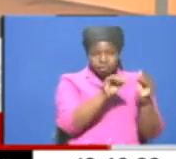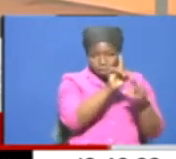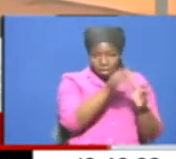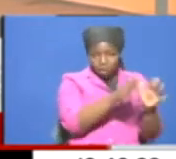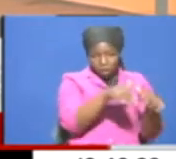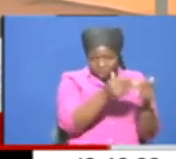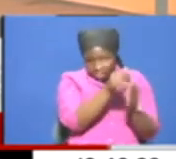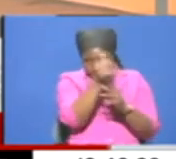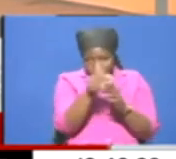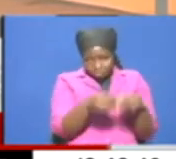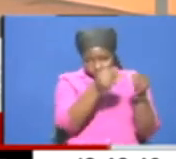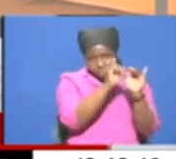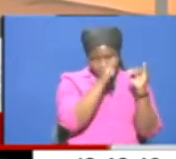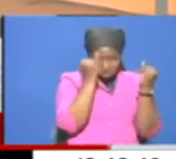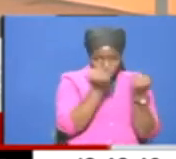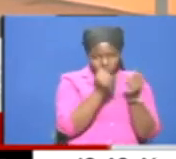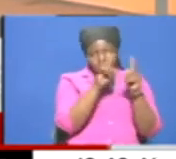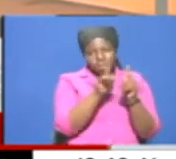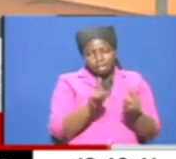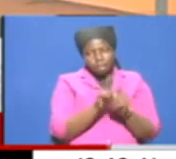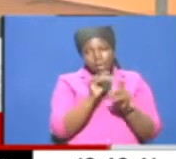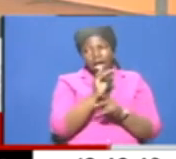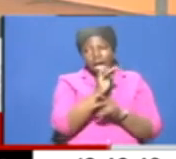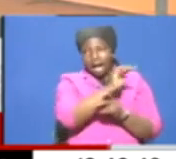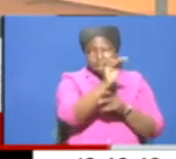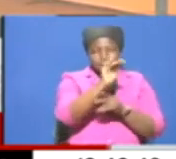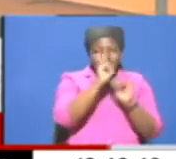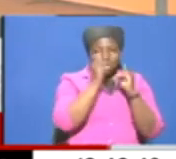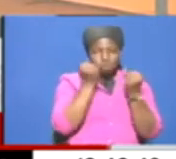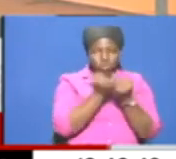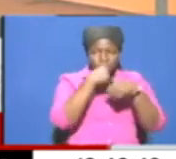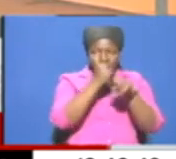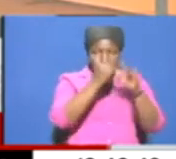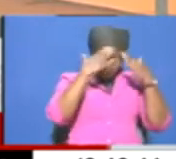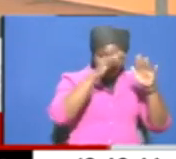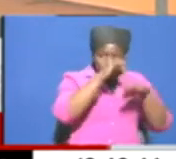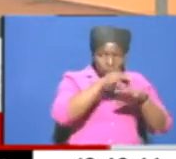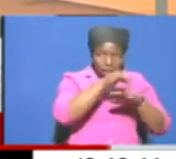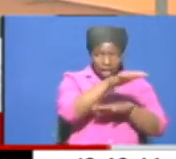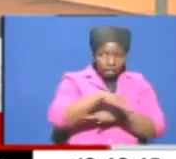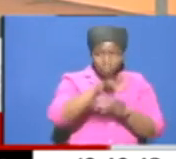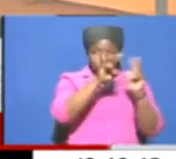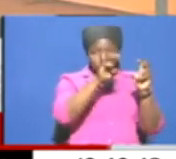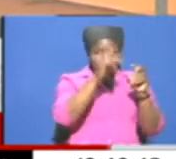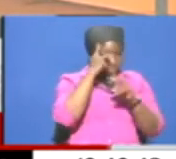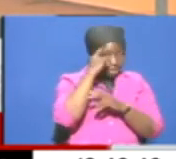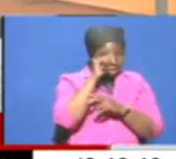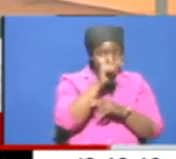kuwapa mashirika kujaribu kuambia toeni uhamasisho kuhusiana na masuala ya mazingira. Unadhani hizi hela ambazo